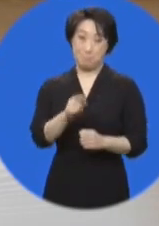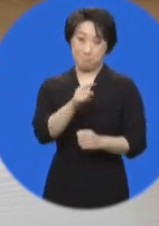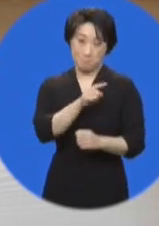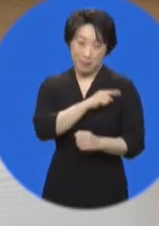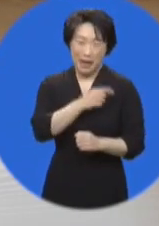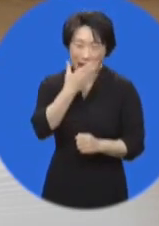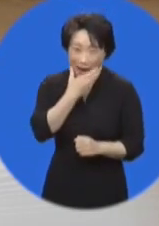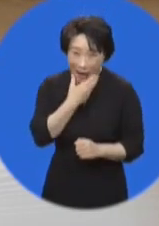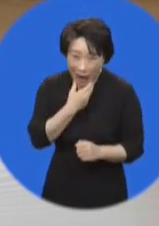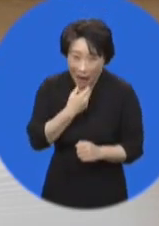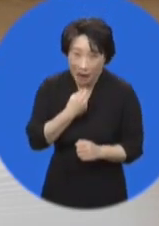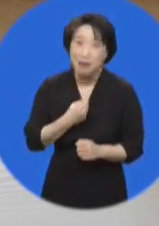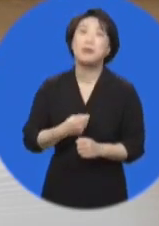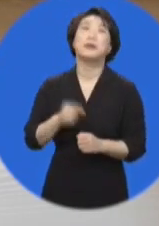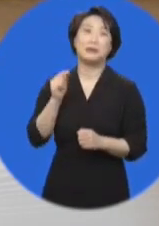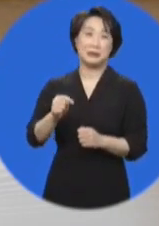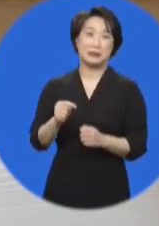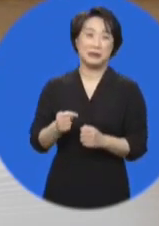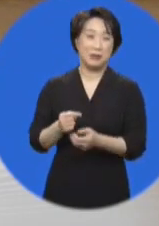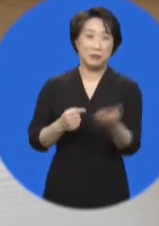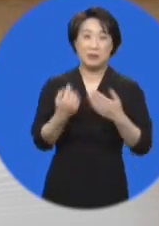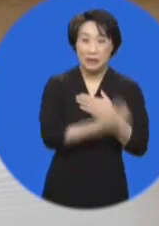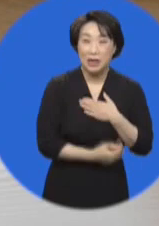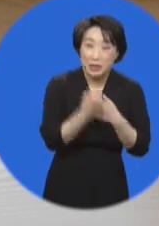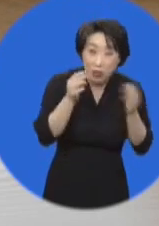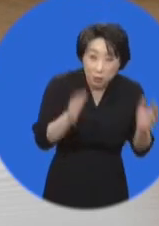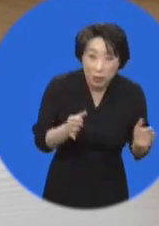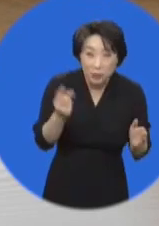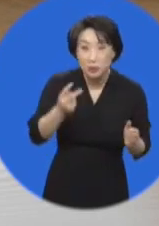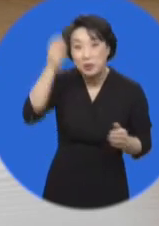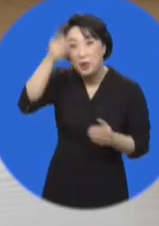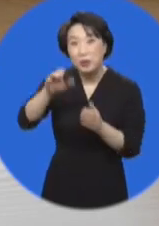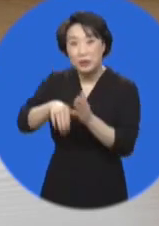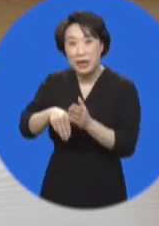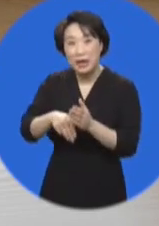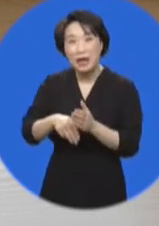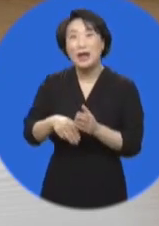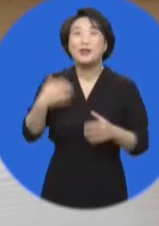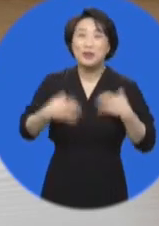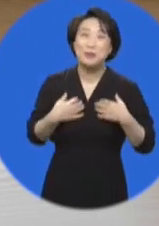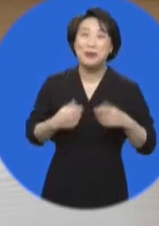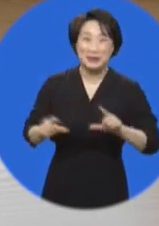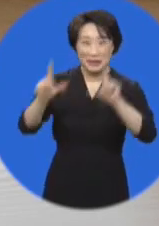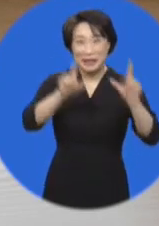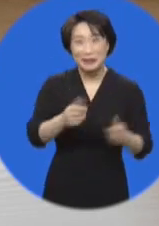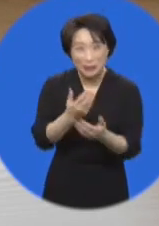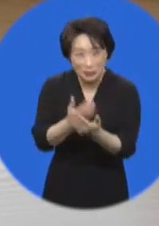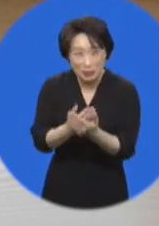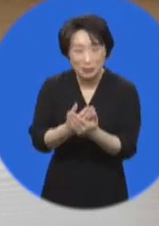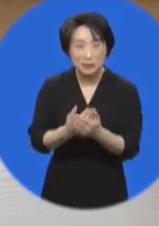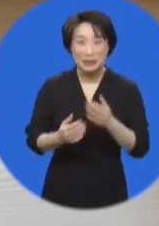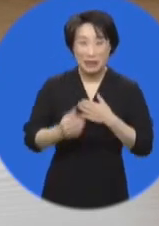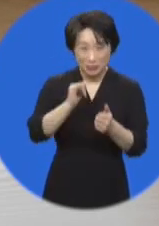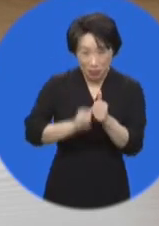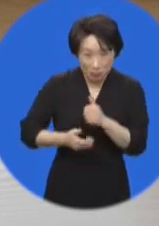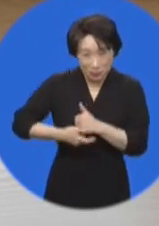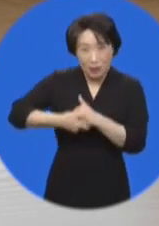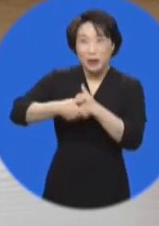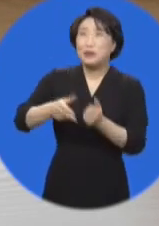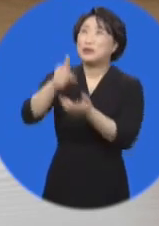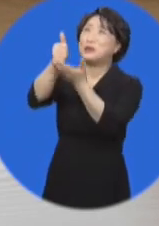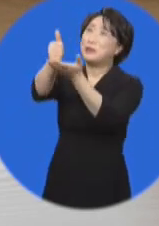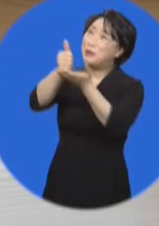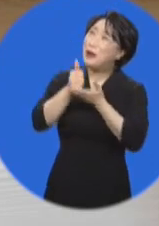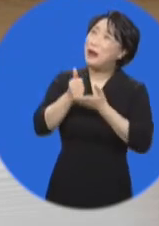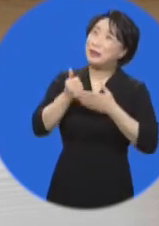가장 행복한 복을 육신의 때 영혼의 때 누리기에 하옵소서. 나를 섬겨준 주님 내